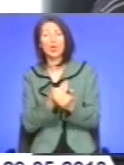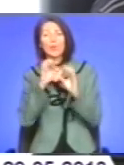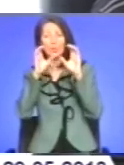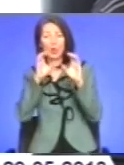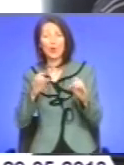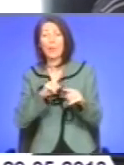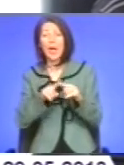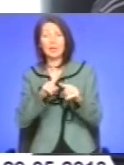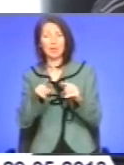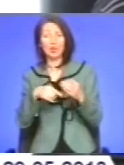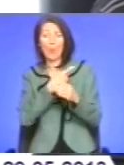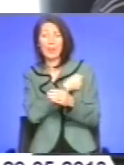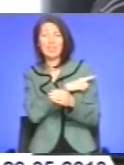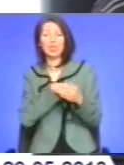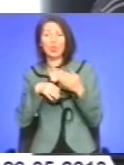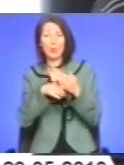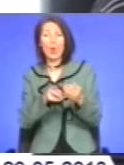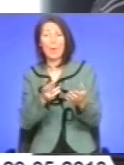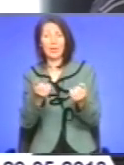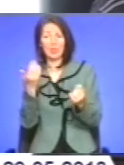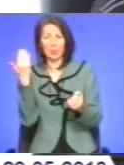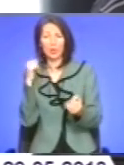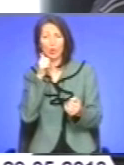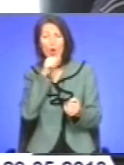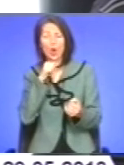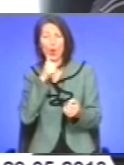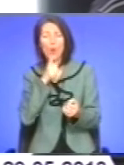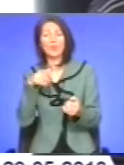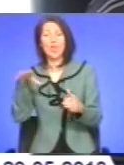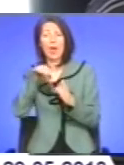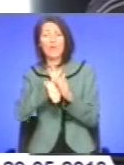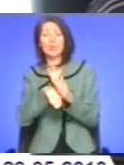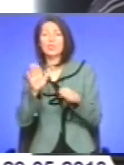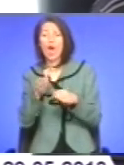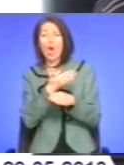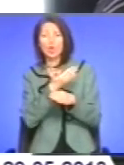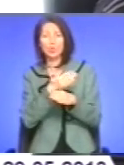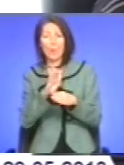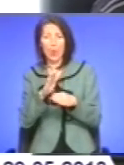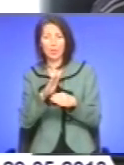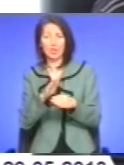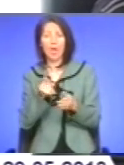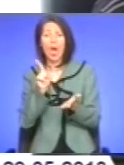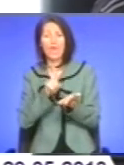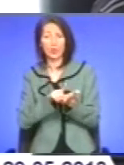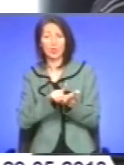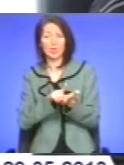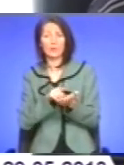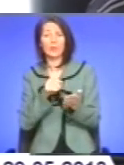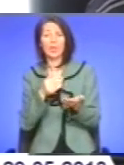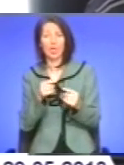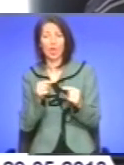екстрену медичну допомогу, який прийнятий минулого року, вводиться розподіл функцій, тобто